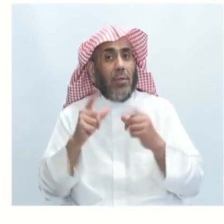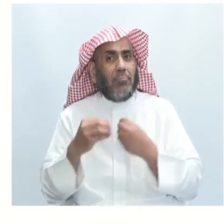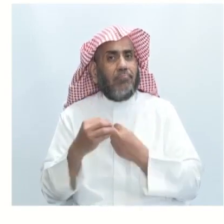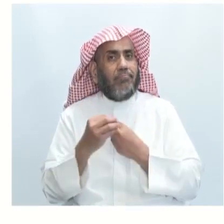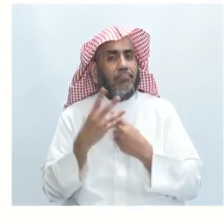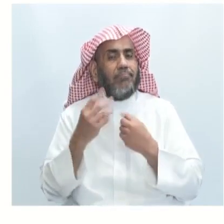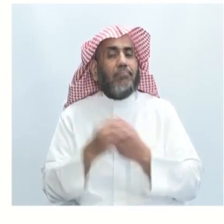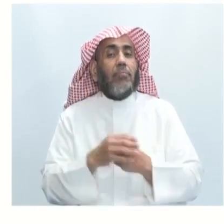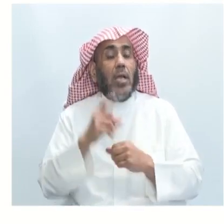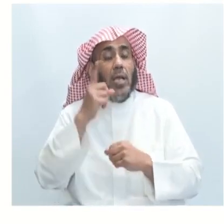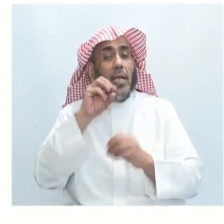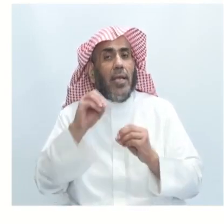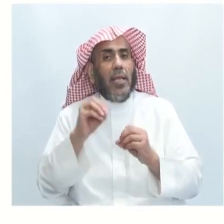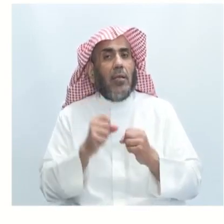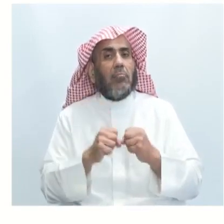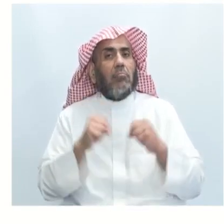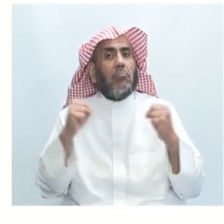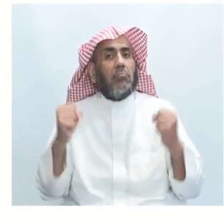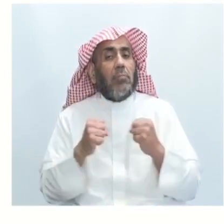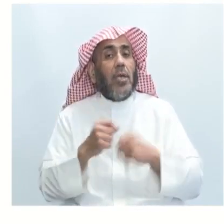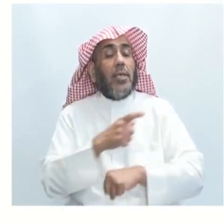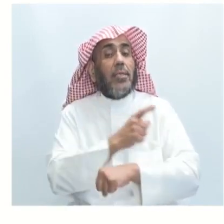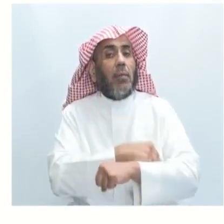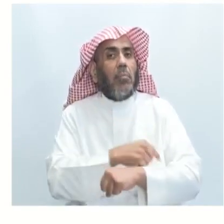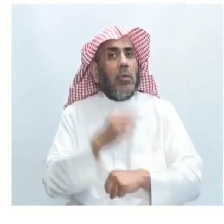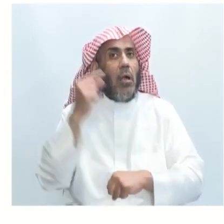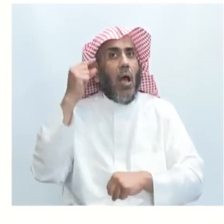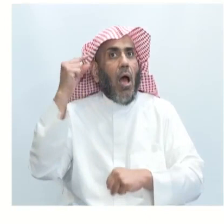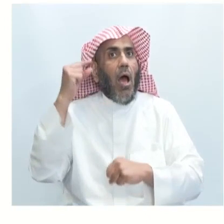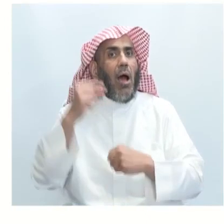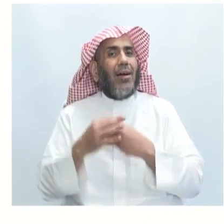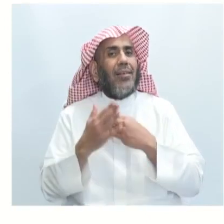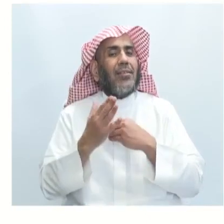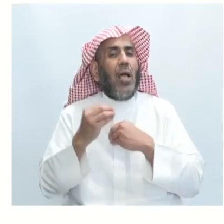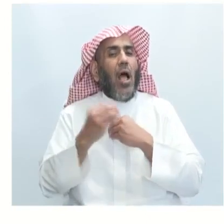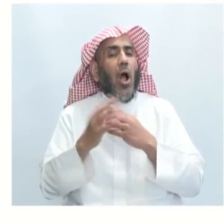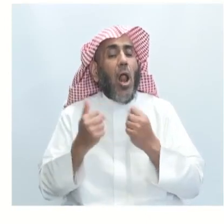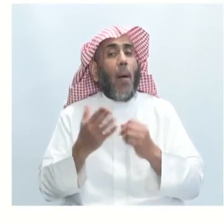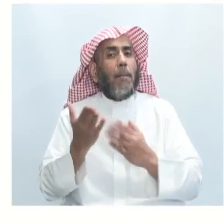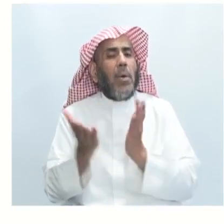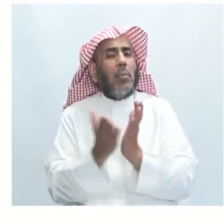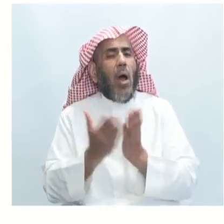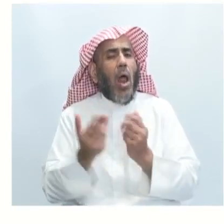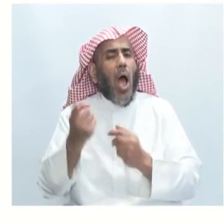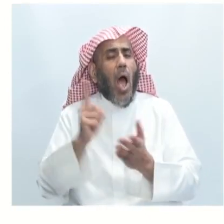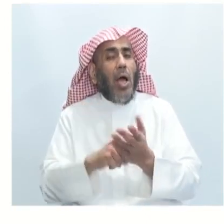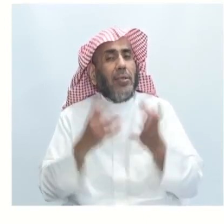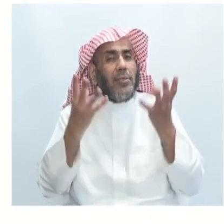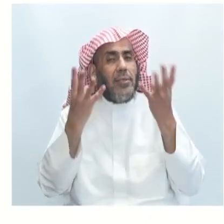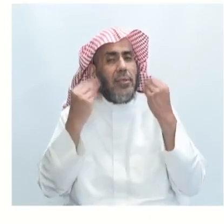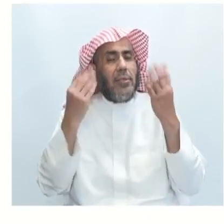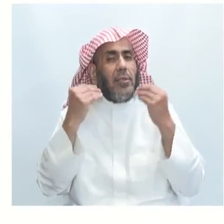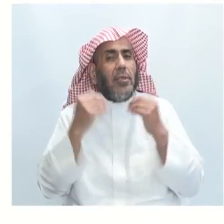يتذكره اذا يعتمد التذكر على ما سبق لنا ان تعلمناه